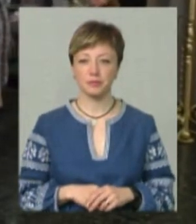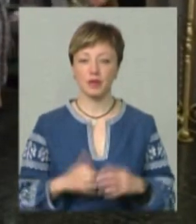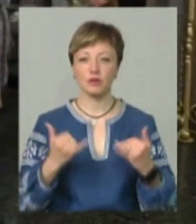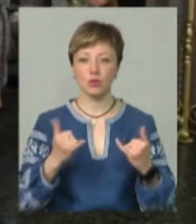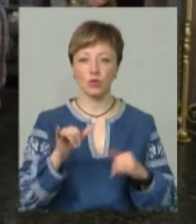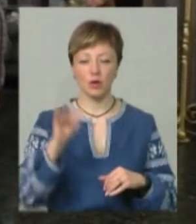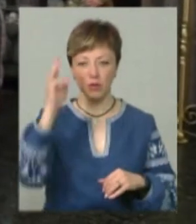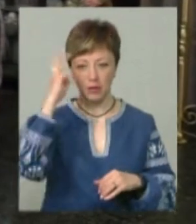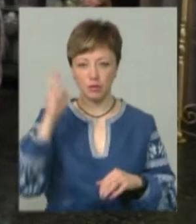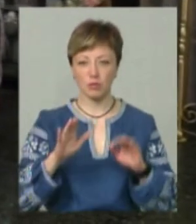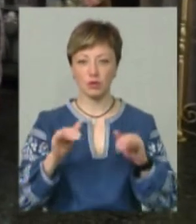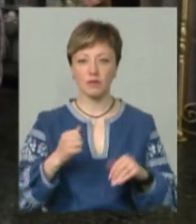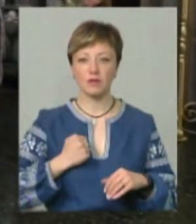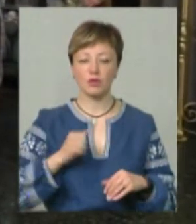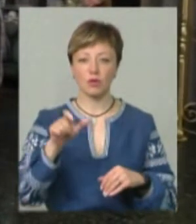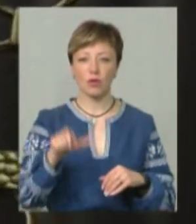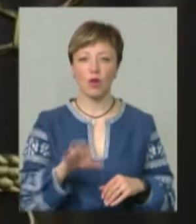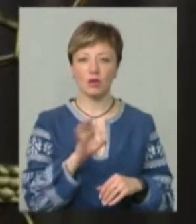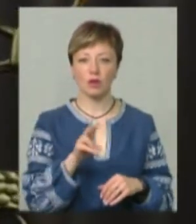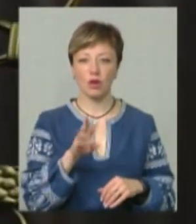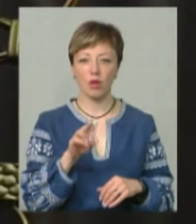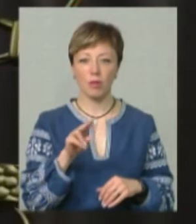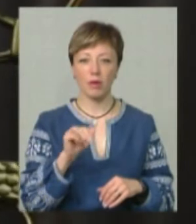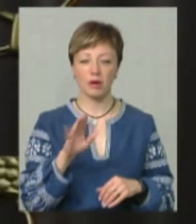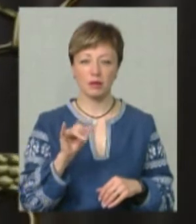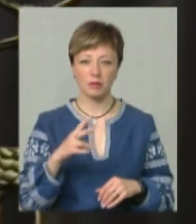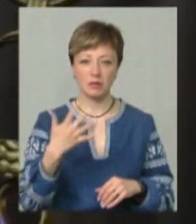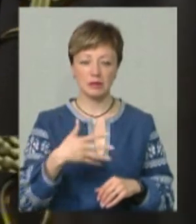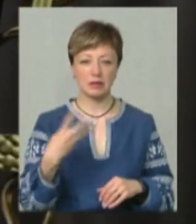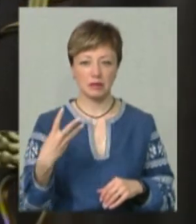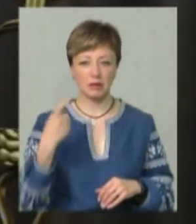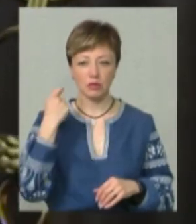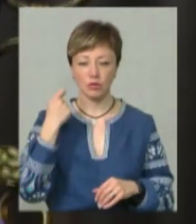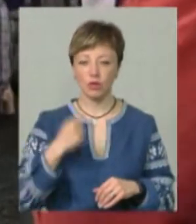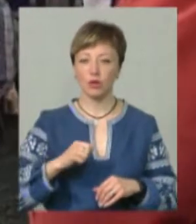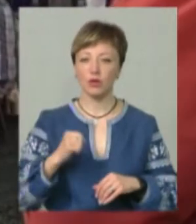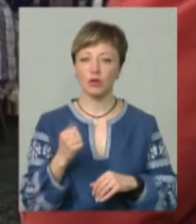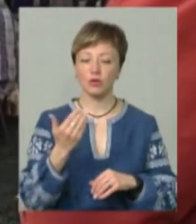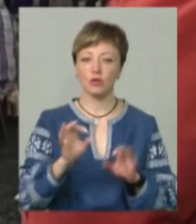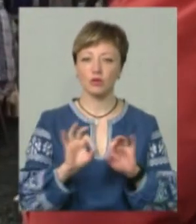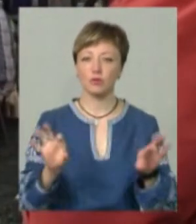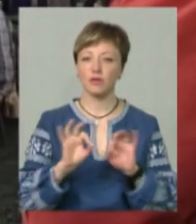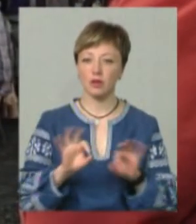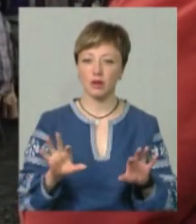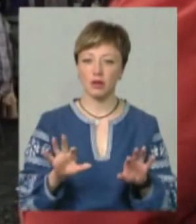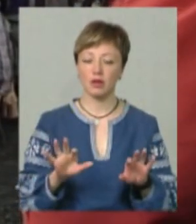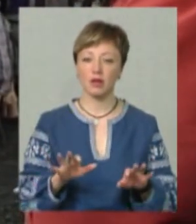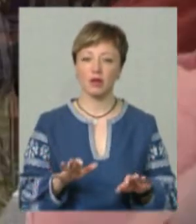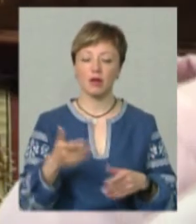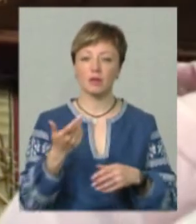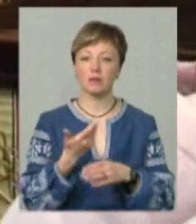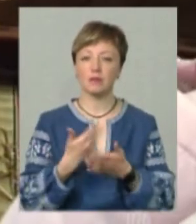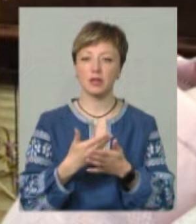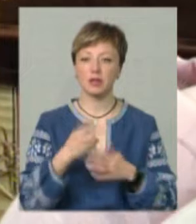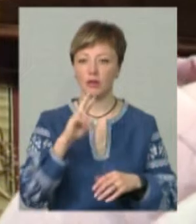Сьогодні у Хмельницькому попрощалися із військовим Олексієм Лопатіним. Йому 53. Побратим загиблого Сергій розповідає, він майже